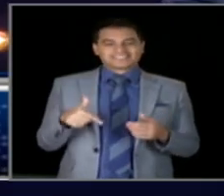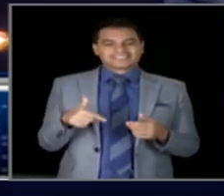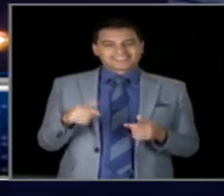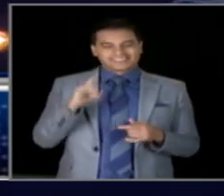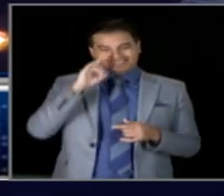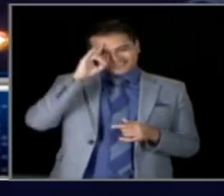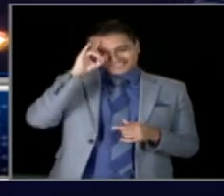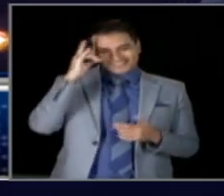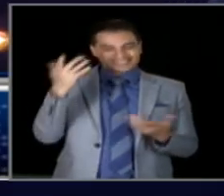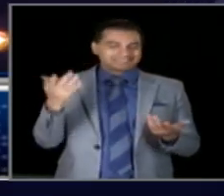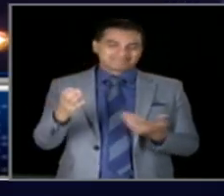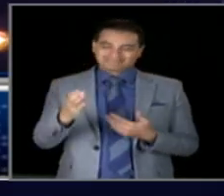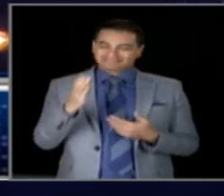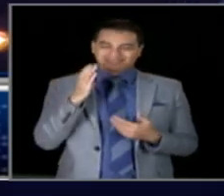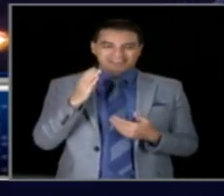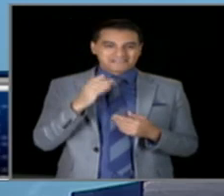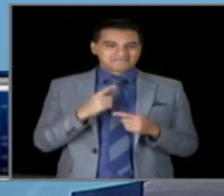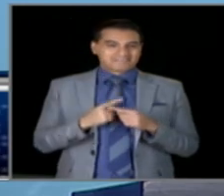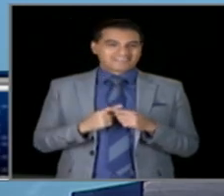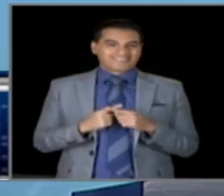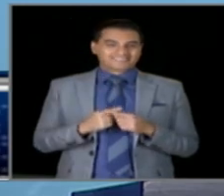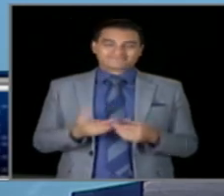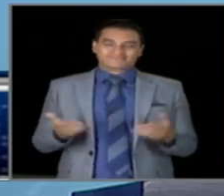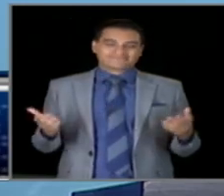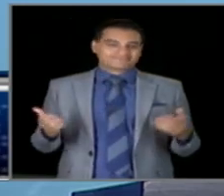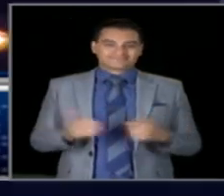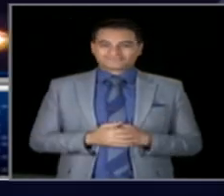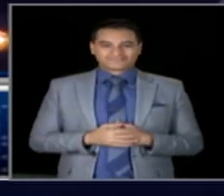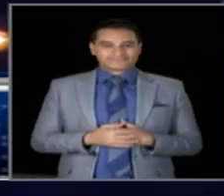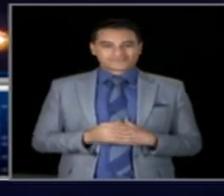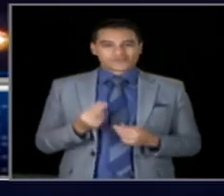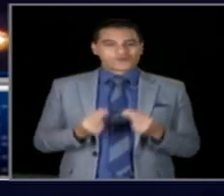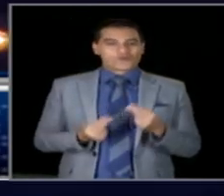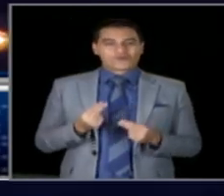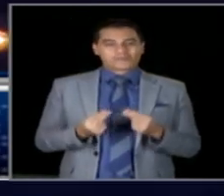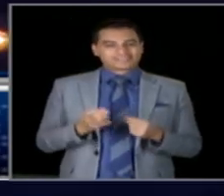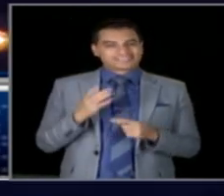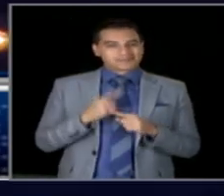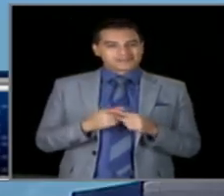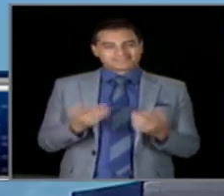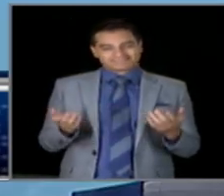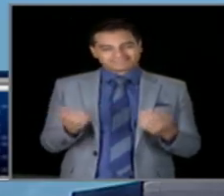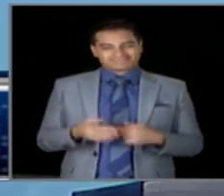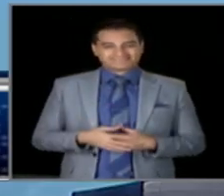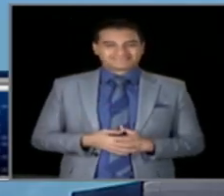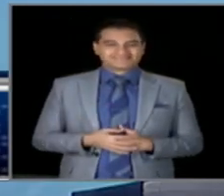الجزافي العشوائي. العشوائي. إجابة إيه؟ خاطئة. لا طبعا إجابة